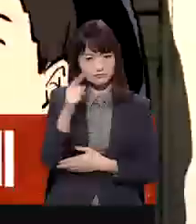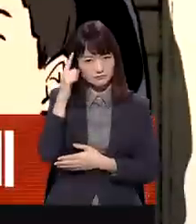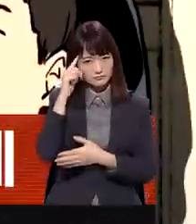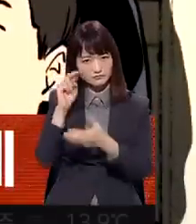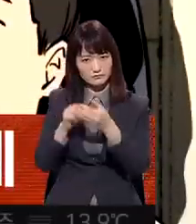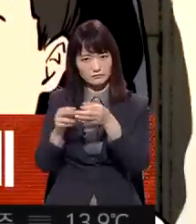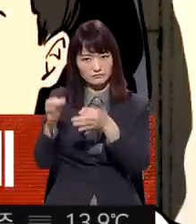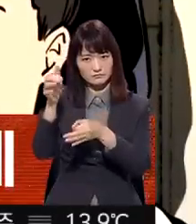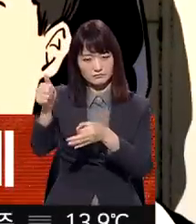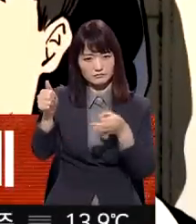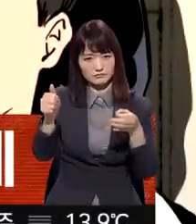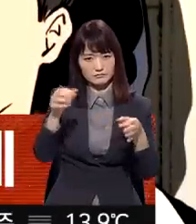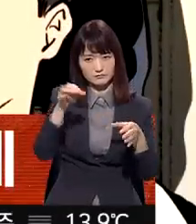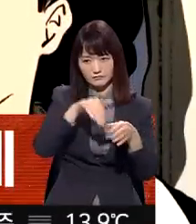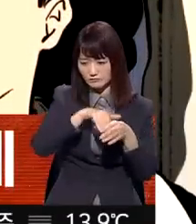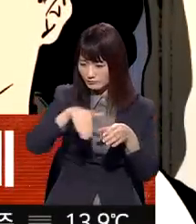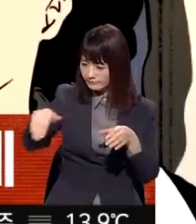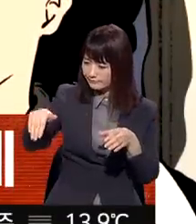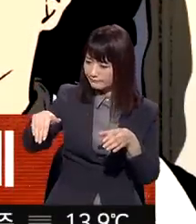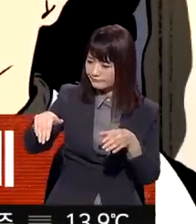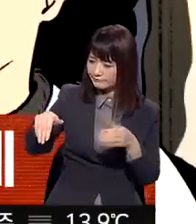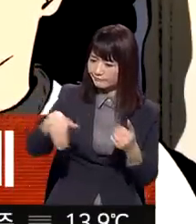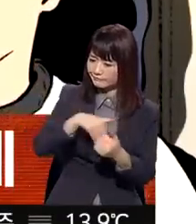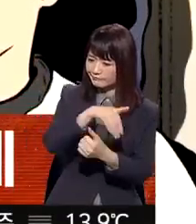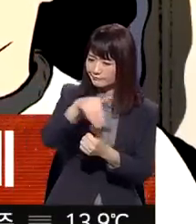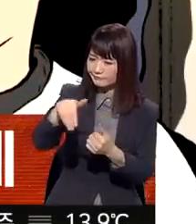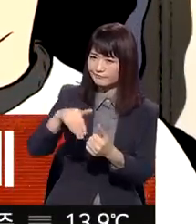정말 기운이 좀 불길하지 않습니까? 예.